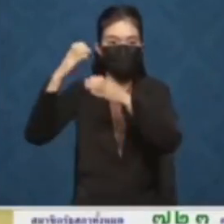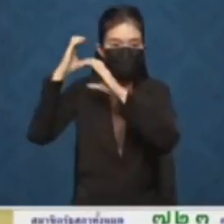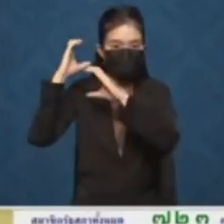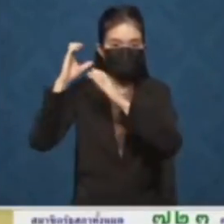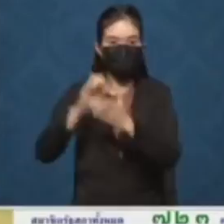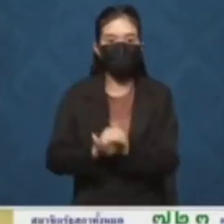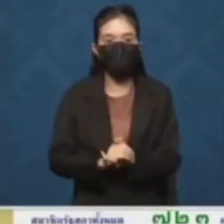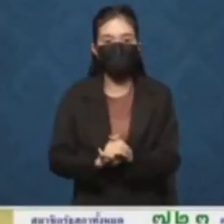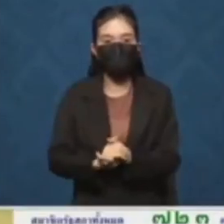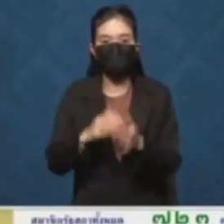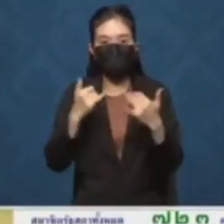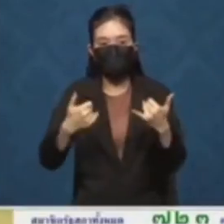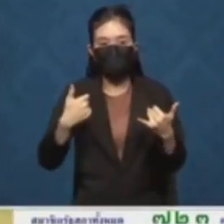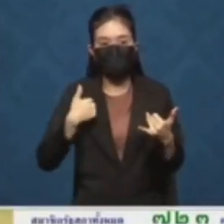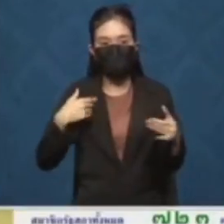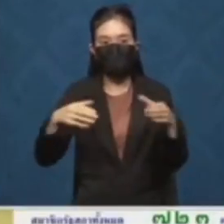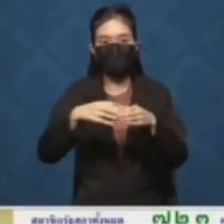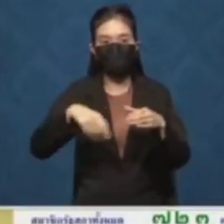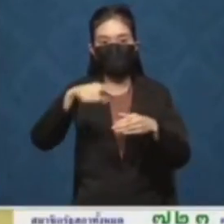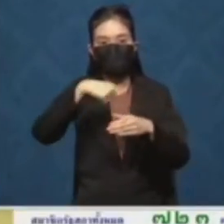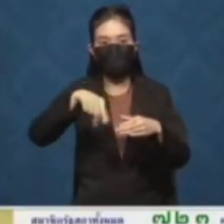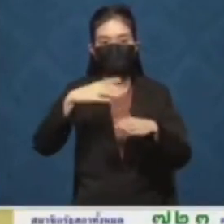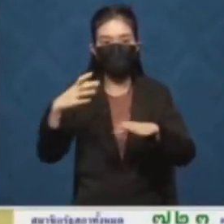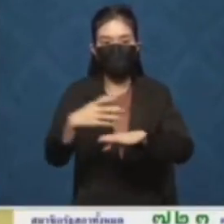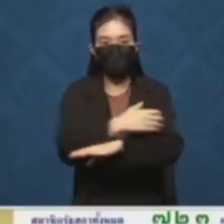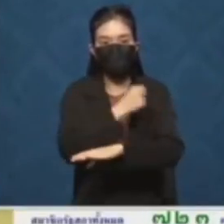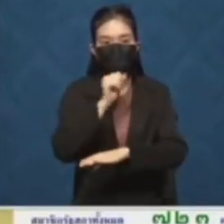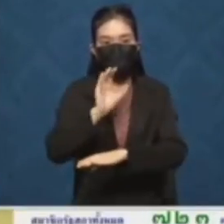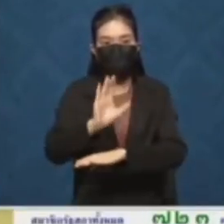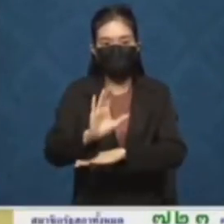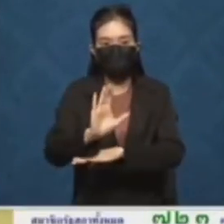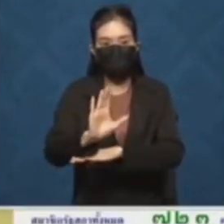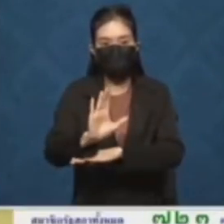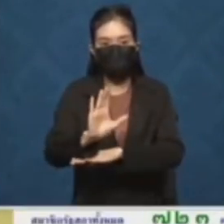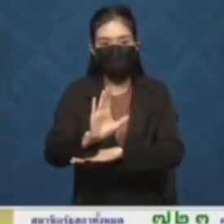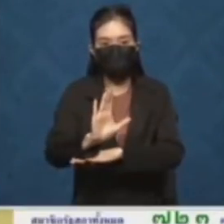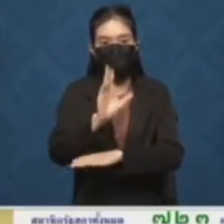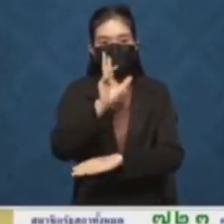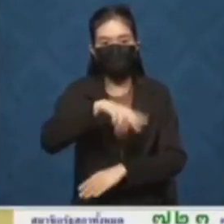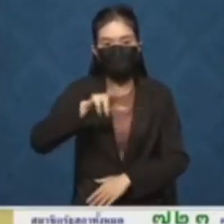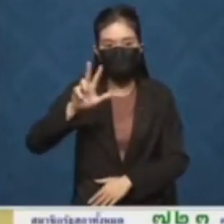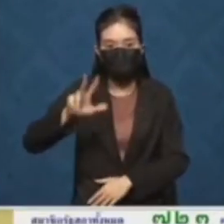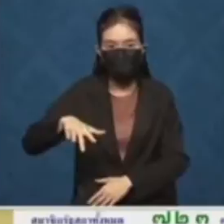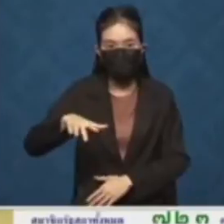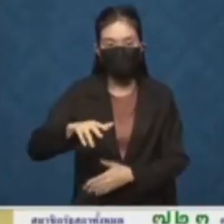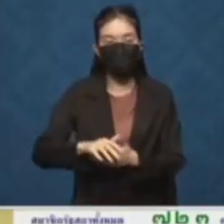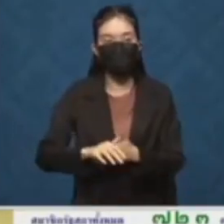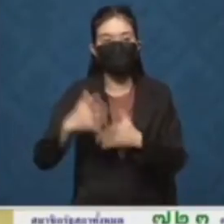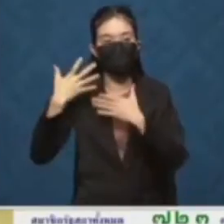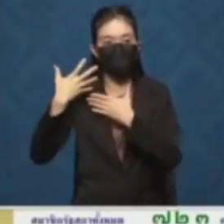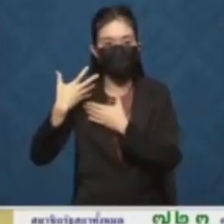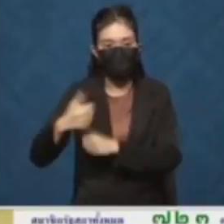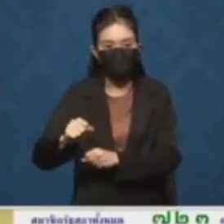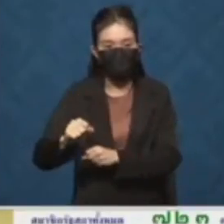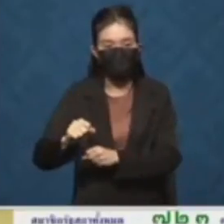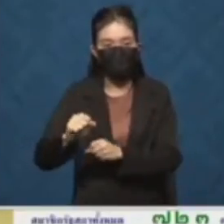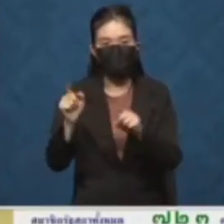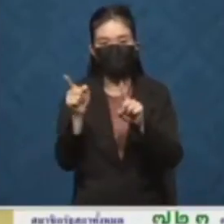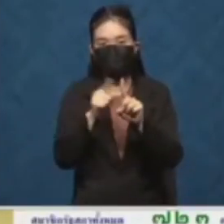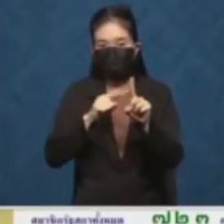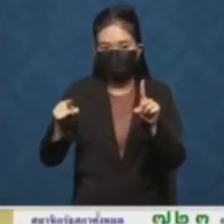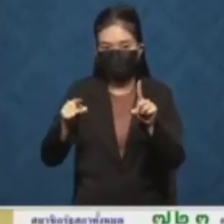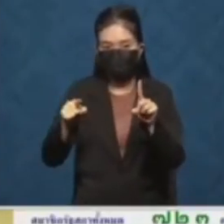มพักกัเมองอยน้อยสามพัทเสนิรเรื่การปัิรบกองทับก็คอพักเพื่อไทย พักประชา 11 peso และพักอนาคตให่